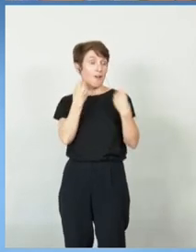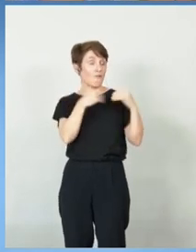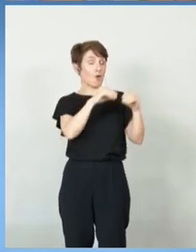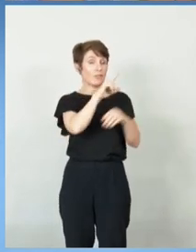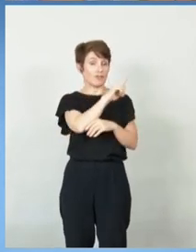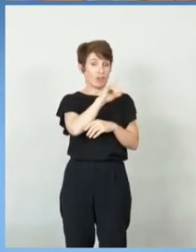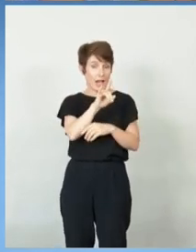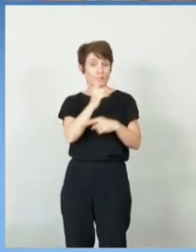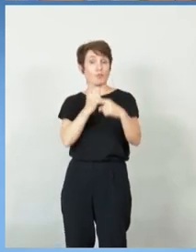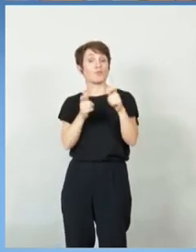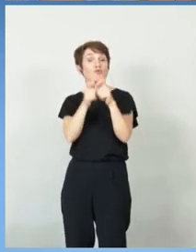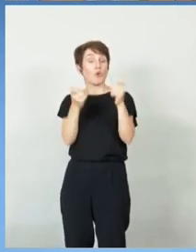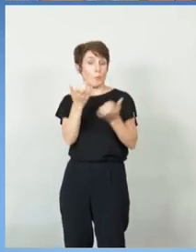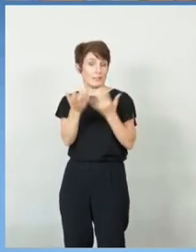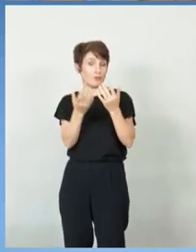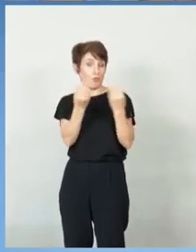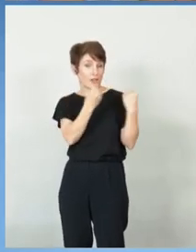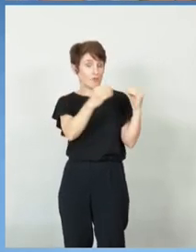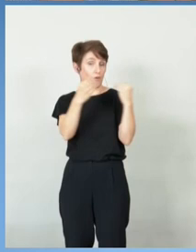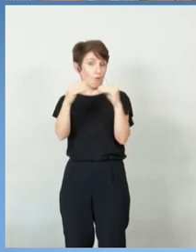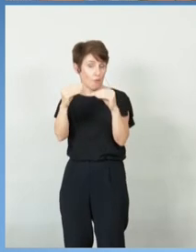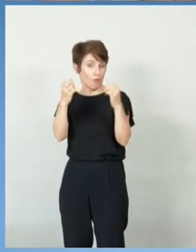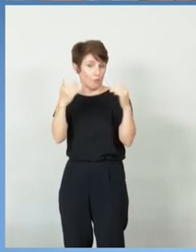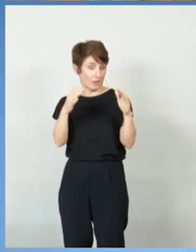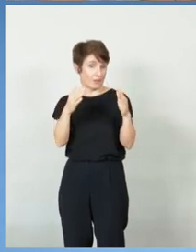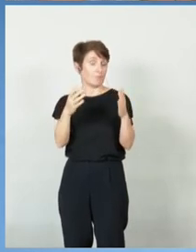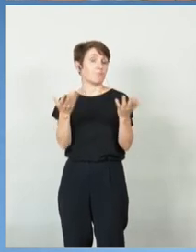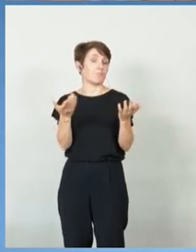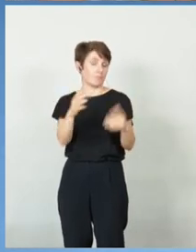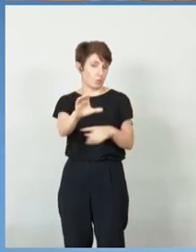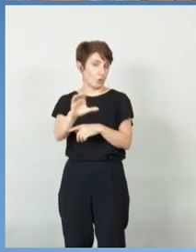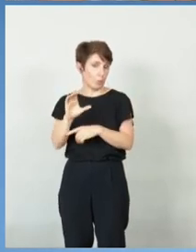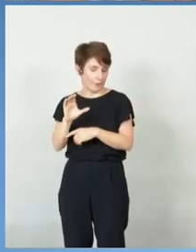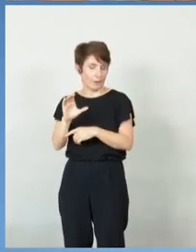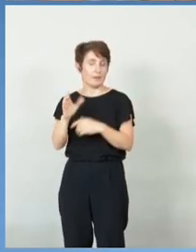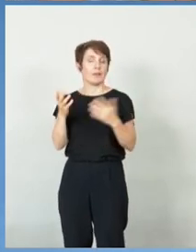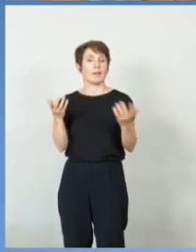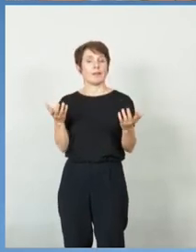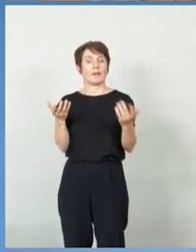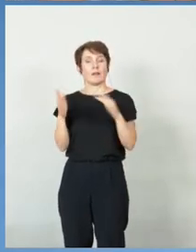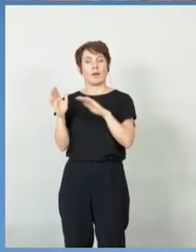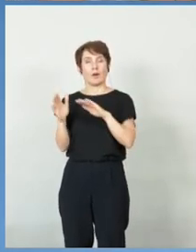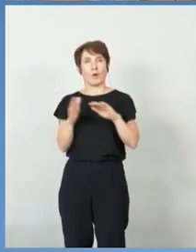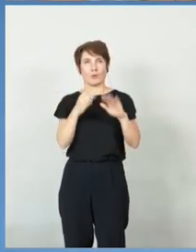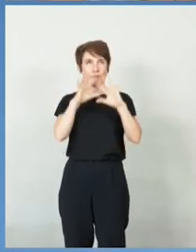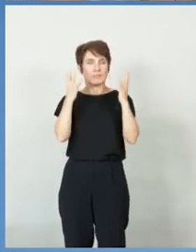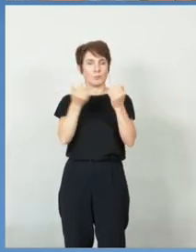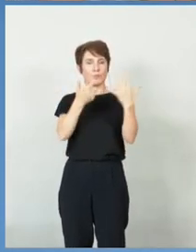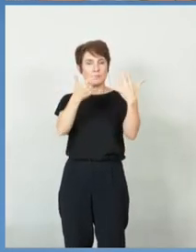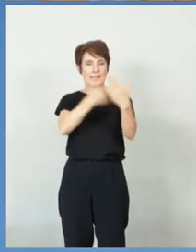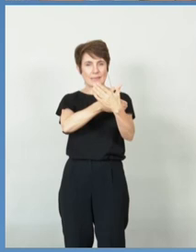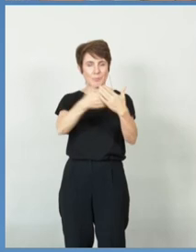la compagnie de chauffage décidé par décision modificative on a 7 millions d'euros de